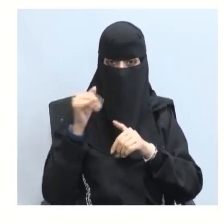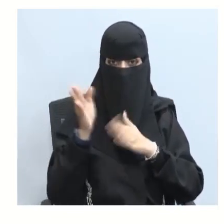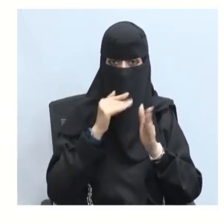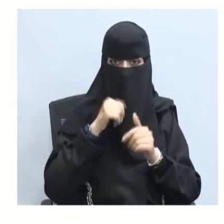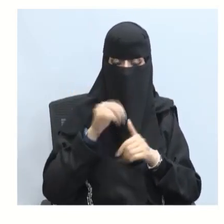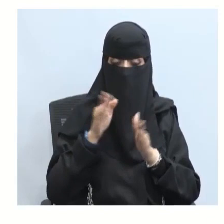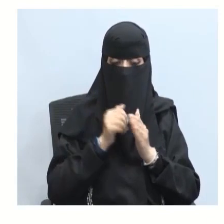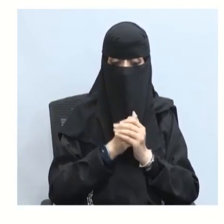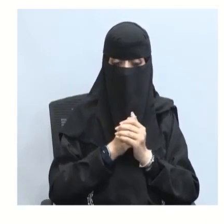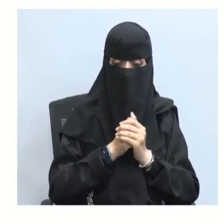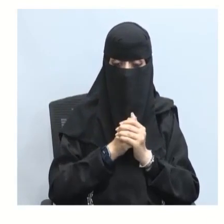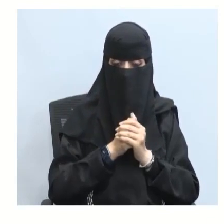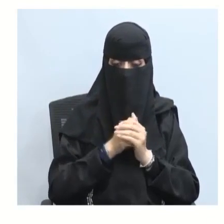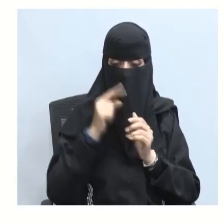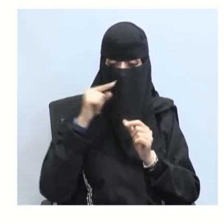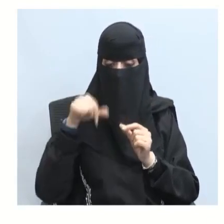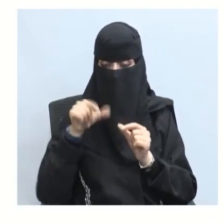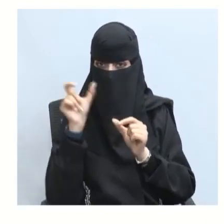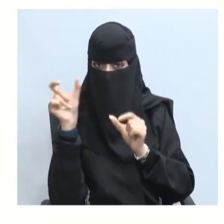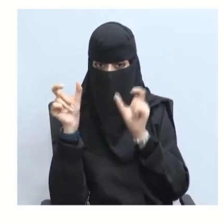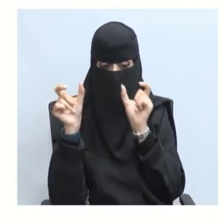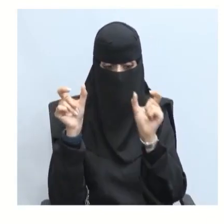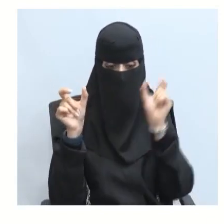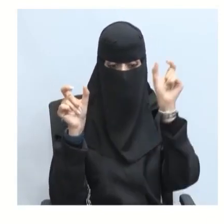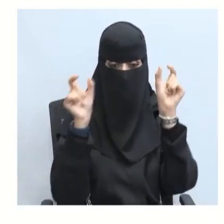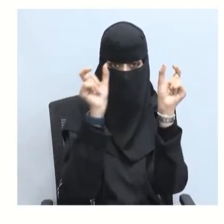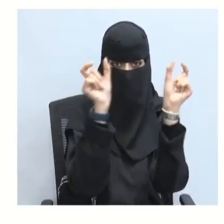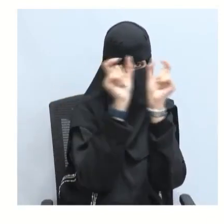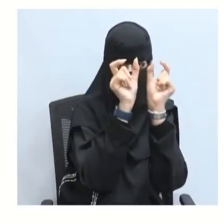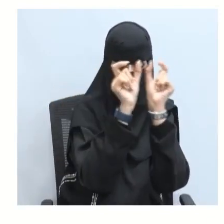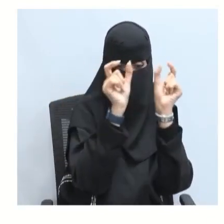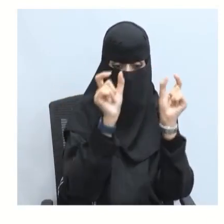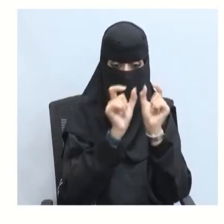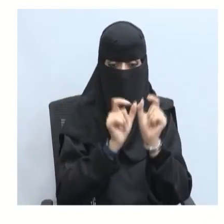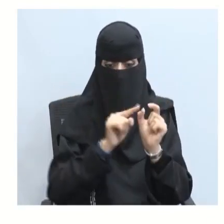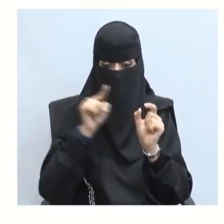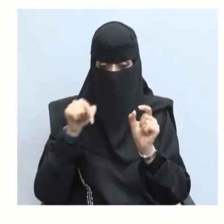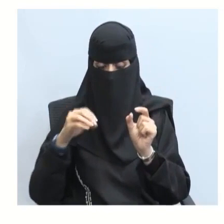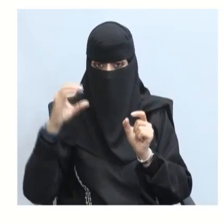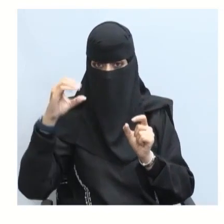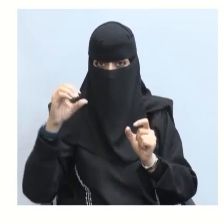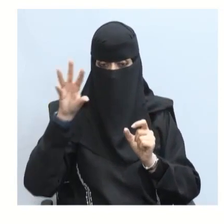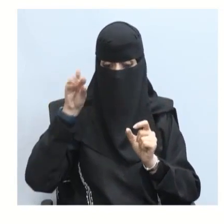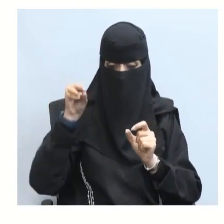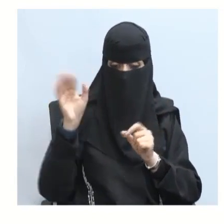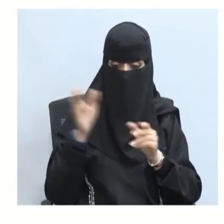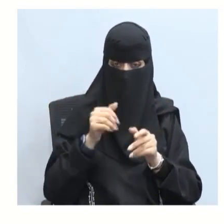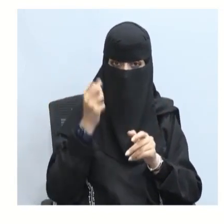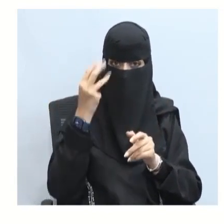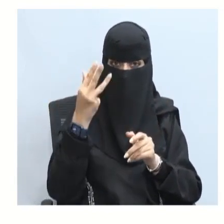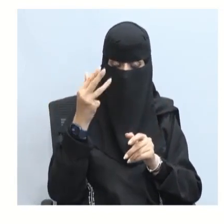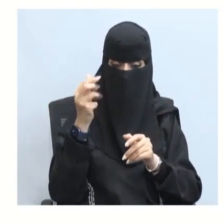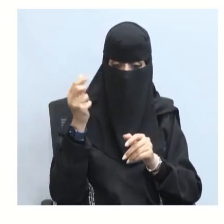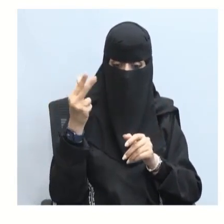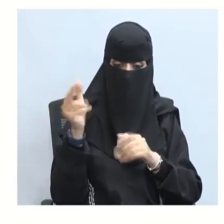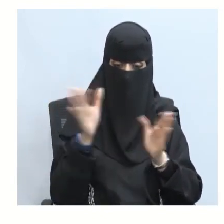اتش 6 عندما تكون ذرات الهيدروجين ثلاثه سي3 اتش 88 اتش 8